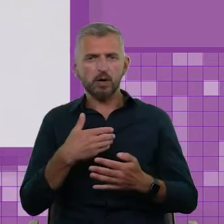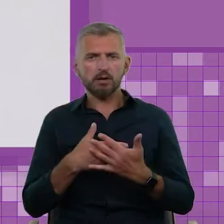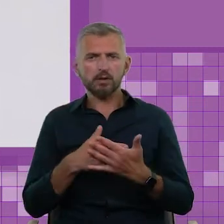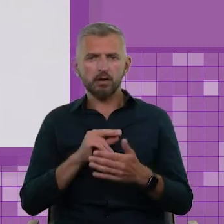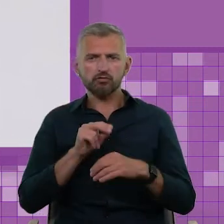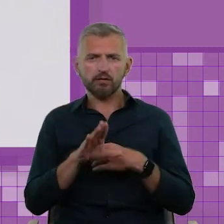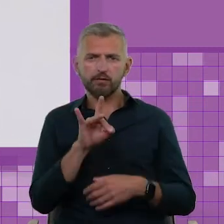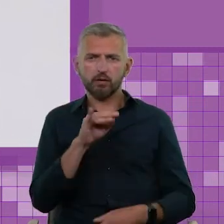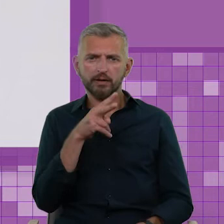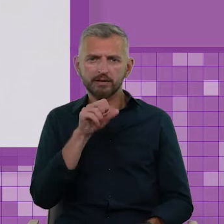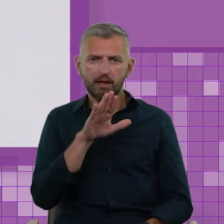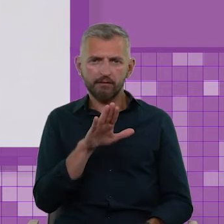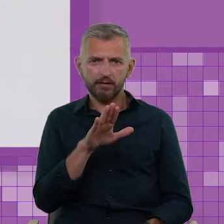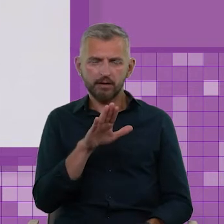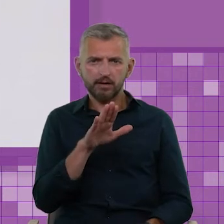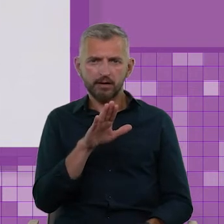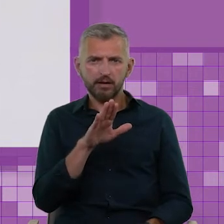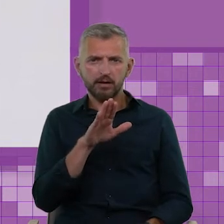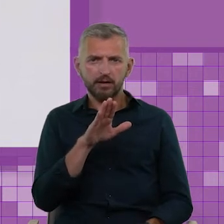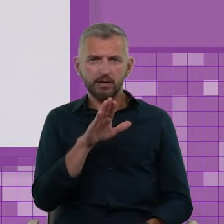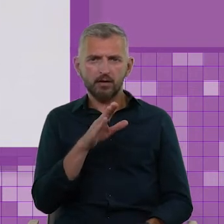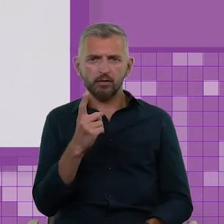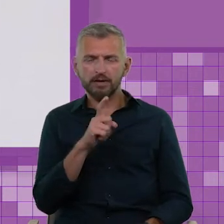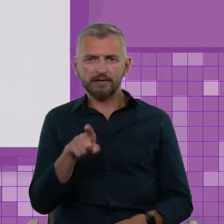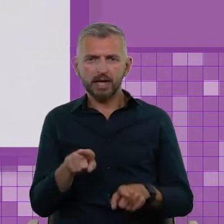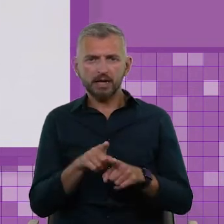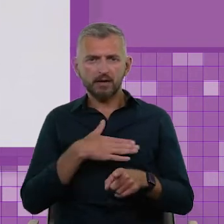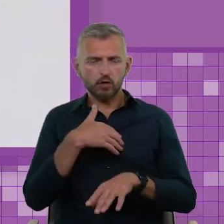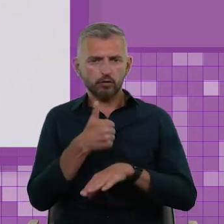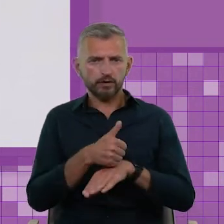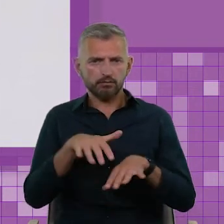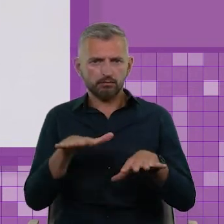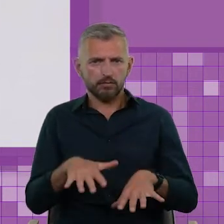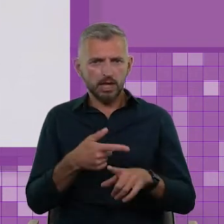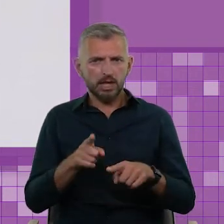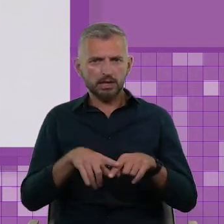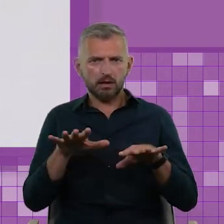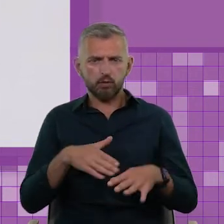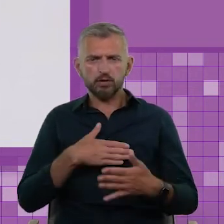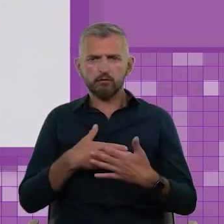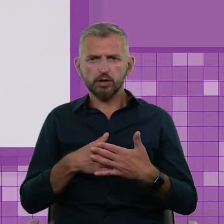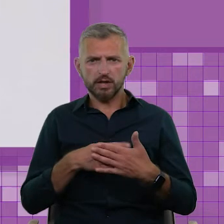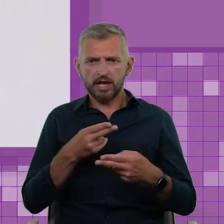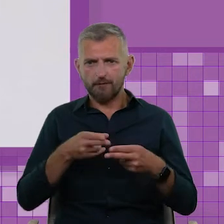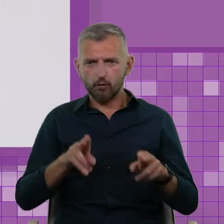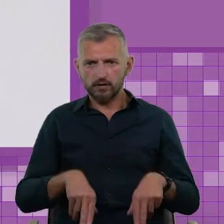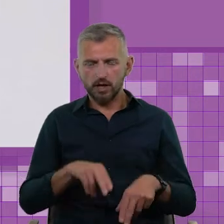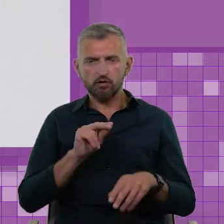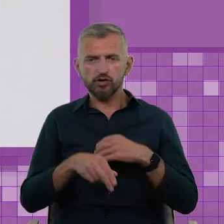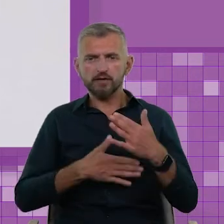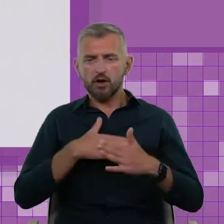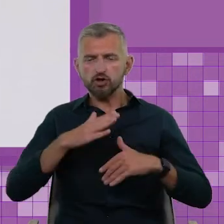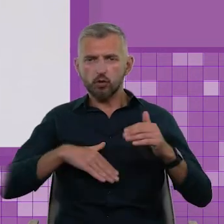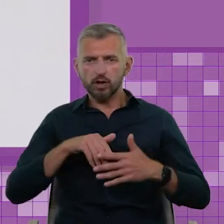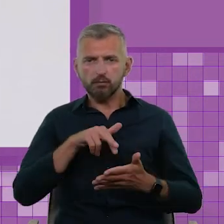через Вроцлав, у Вроцлаві один з таких наших основних пунктів – це пункт волонтерський на вокзалі, і через наші